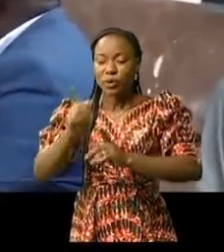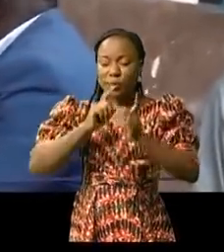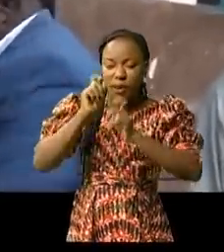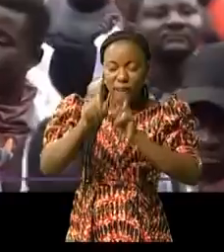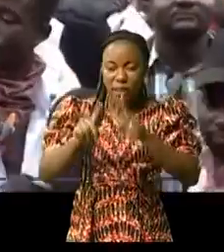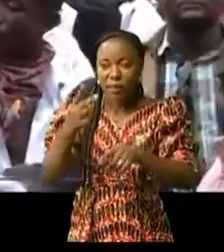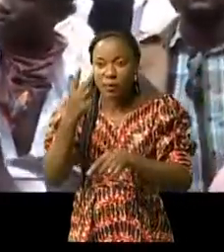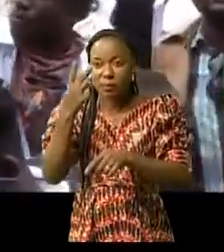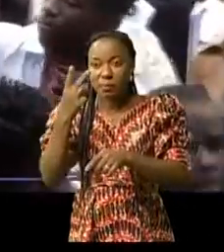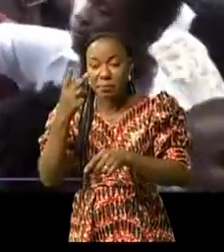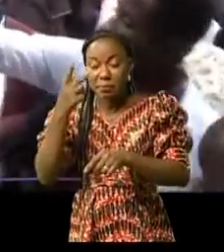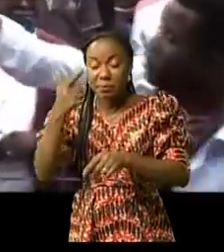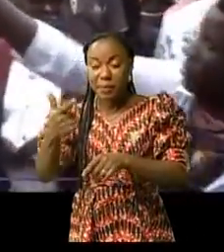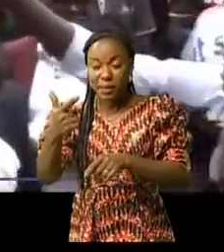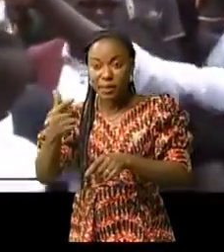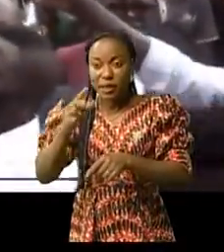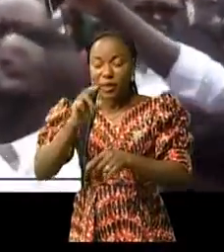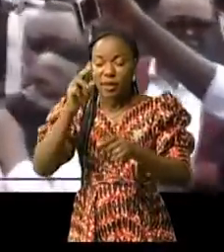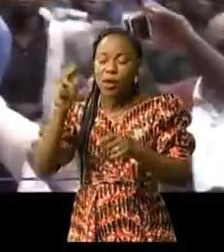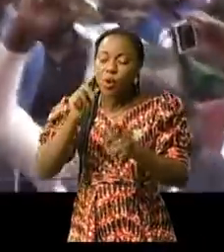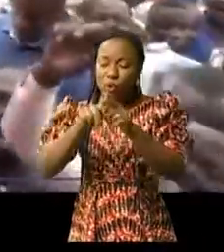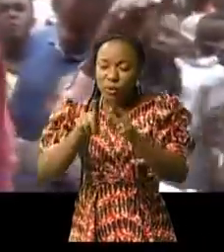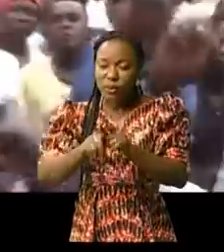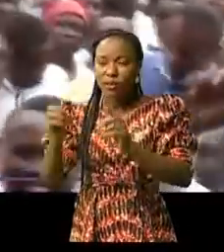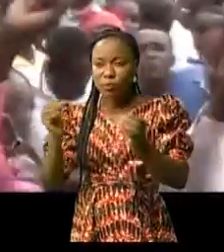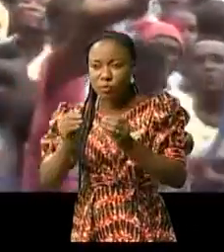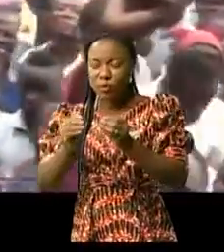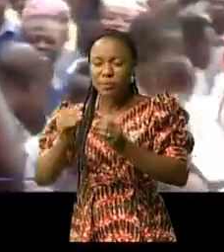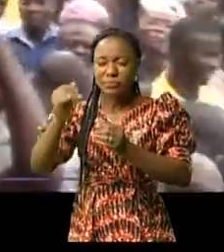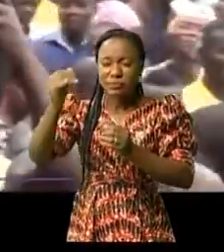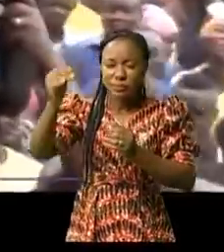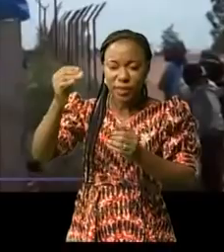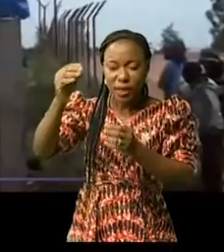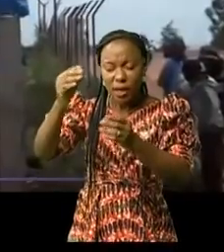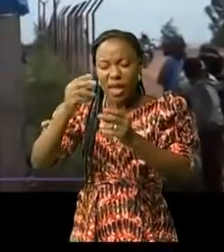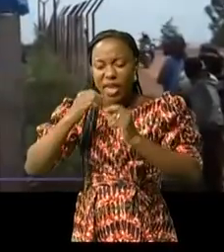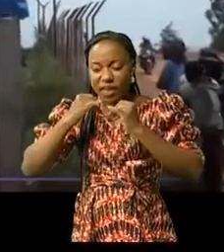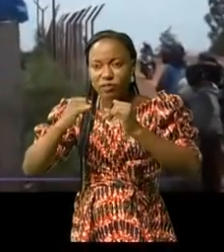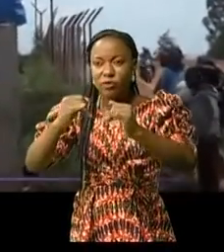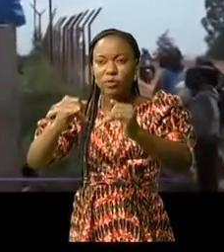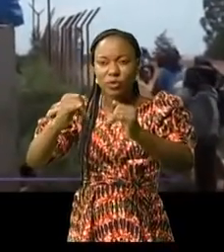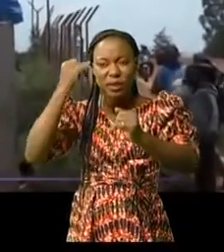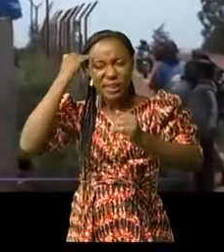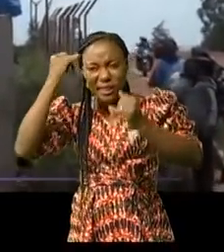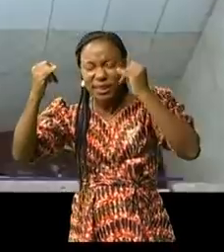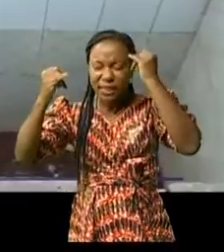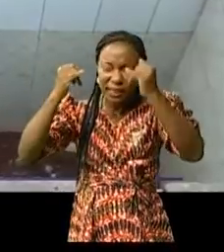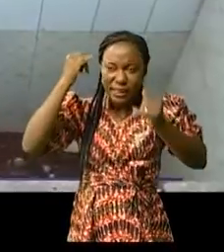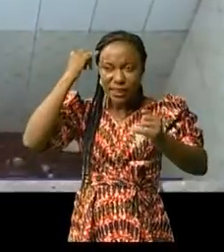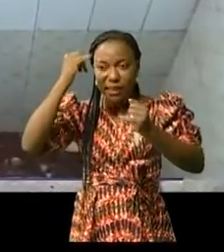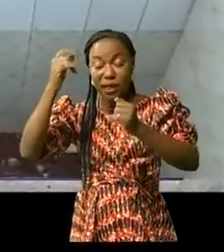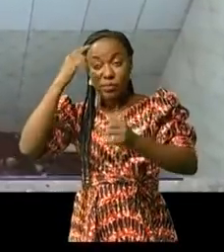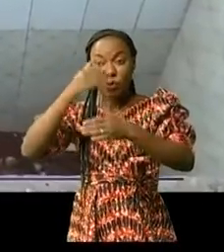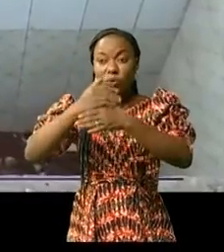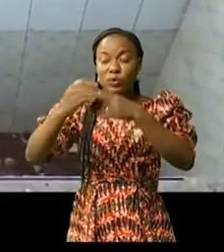mardi 28 septembre 2021 c'était pour écrire des éléments par rapport à ces projets controversés d'érection d'un sénateur